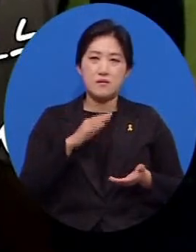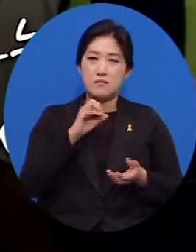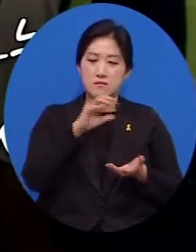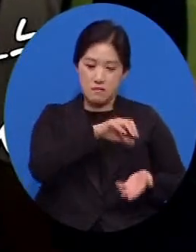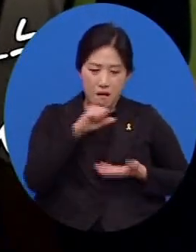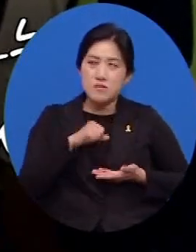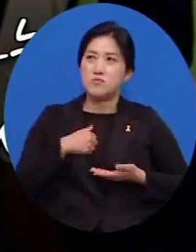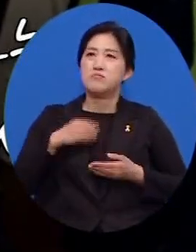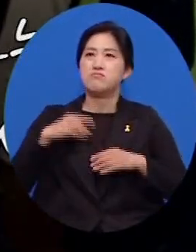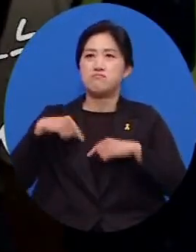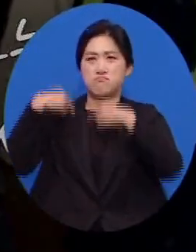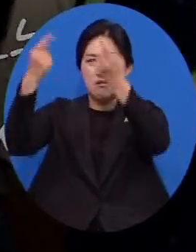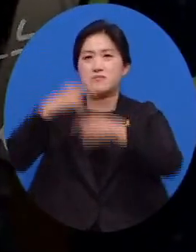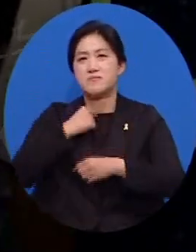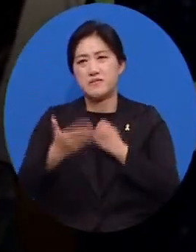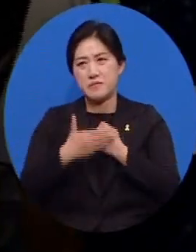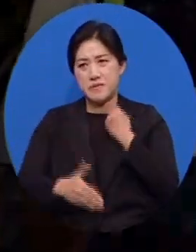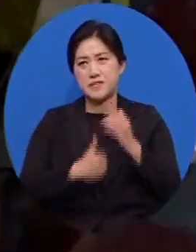숙제 같아서.